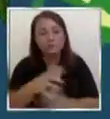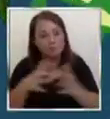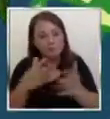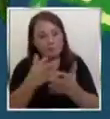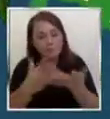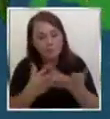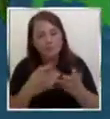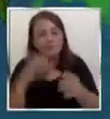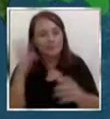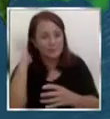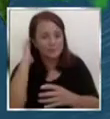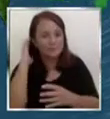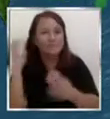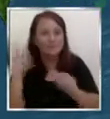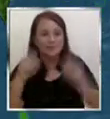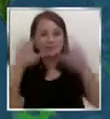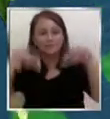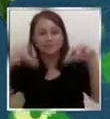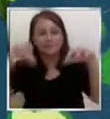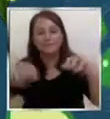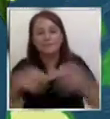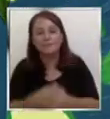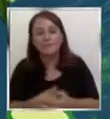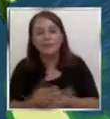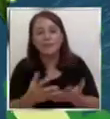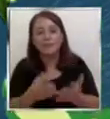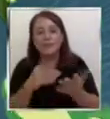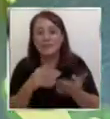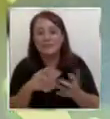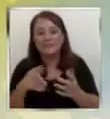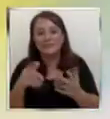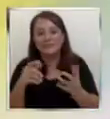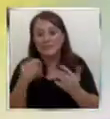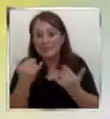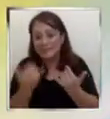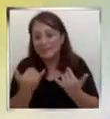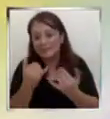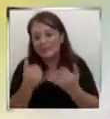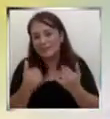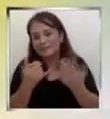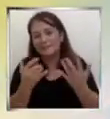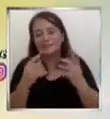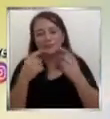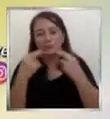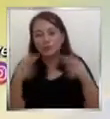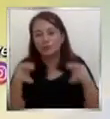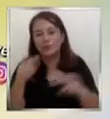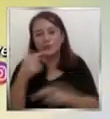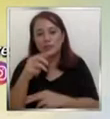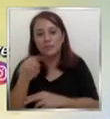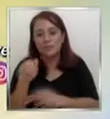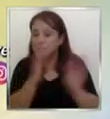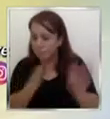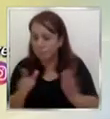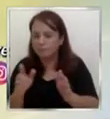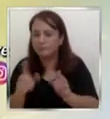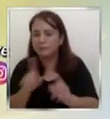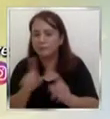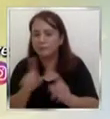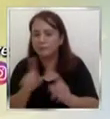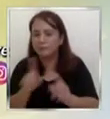Mindanao ang uulanin. At yan po ang latest mula sa GMA Weather. Magplano para sigurado. I am ready,